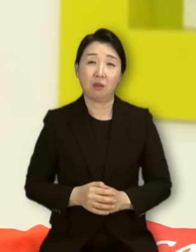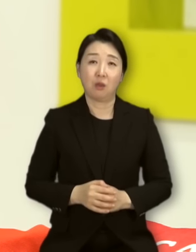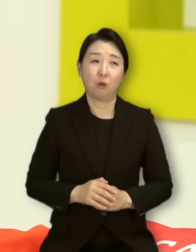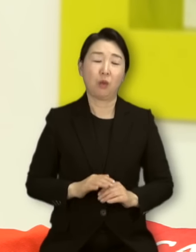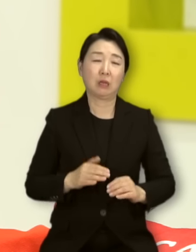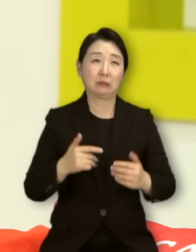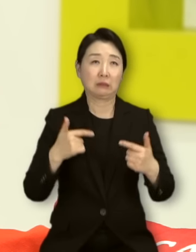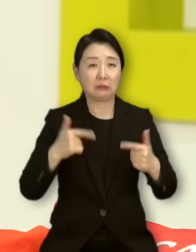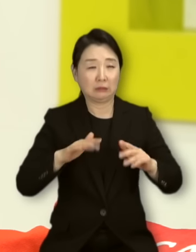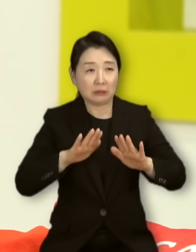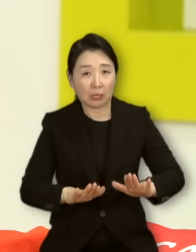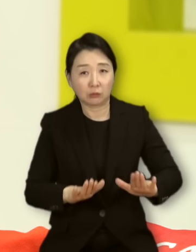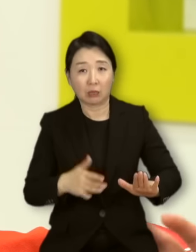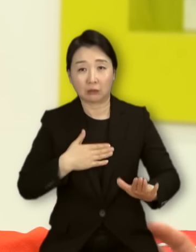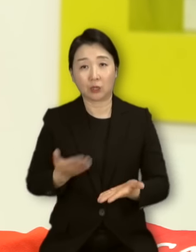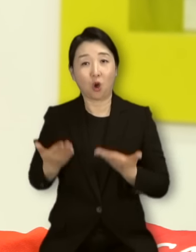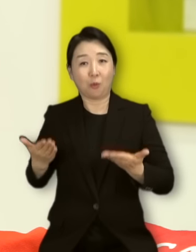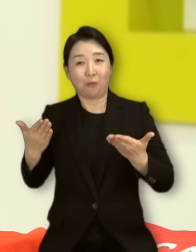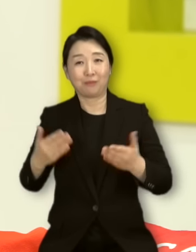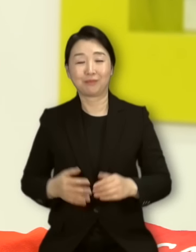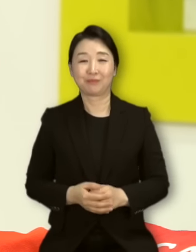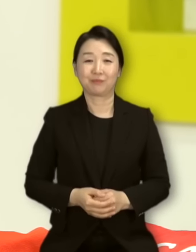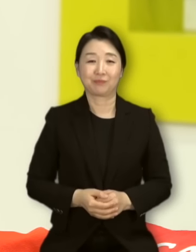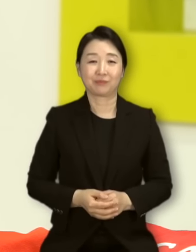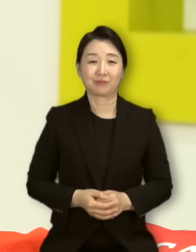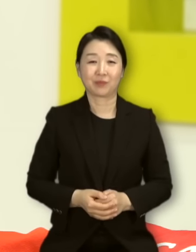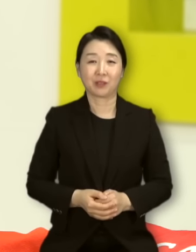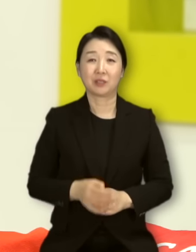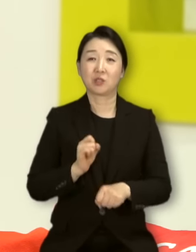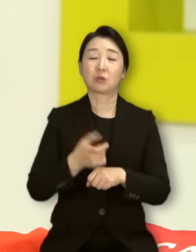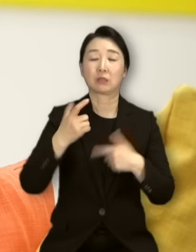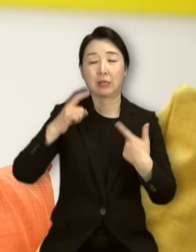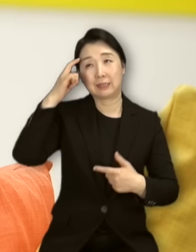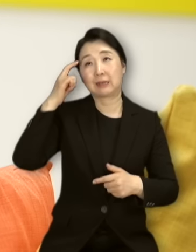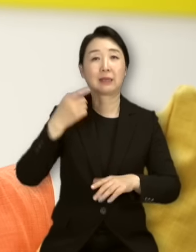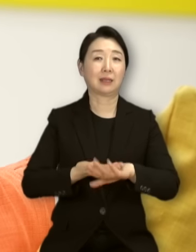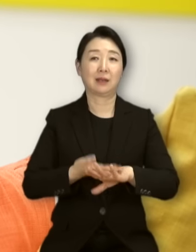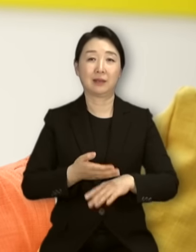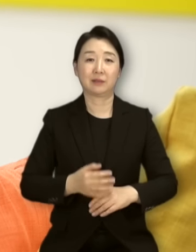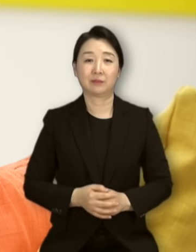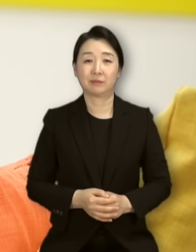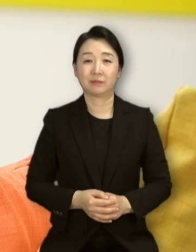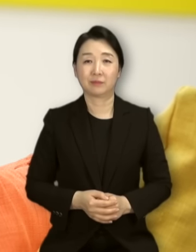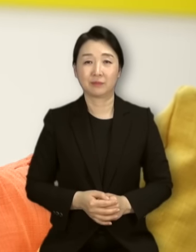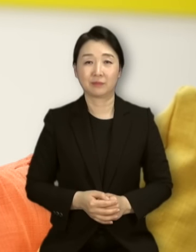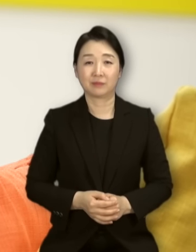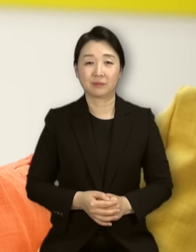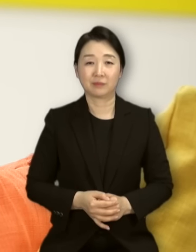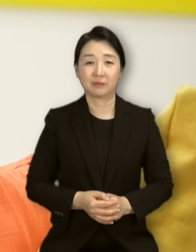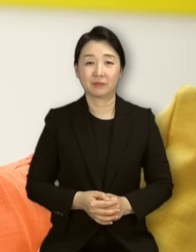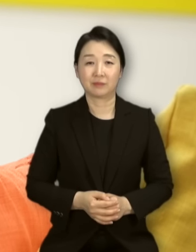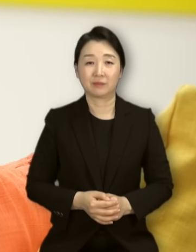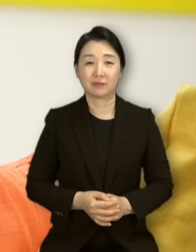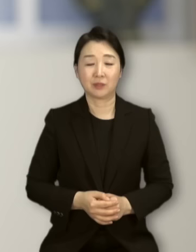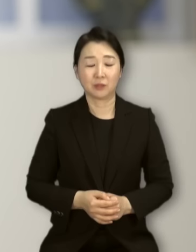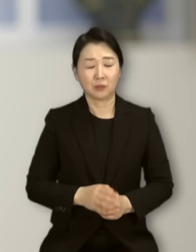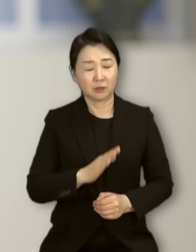다르고 그니까 어우 이게 맞나 또 어떤 날은 이제 잠시 이별도 한 적도